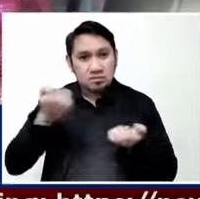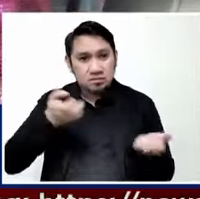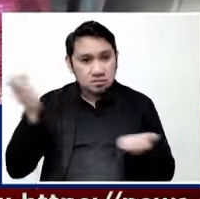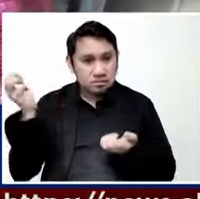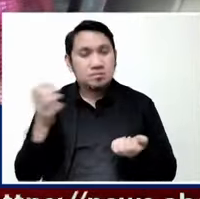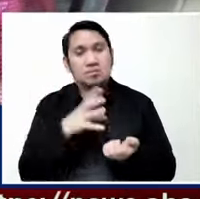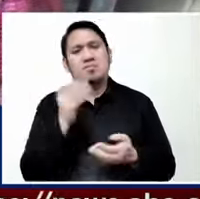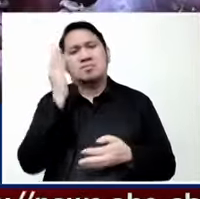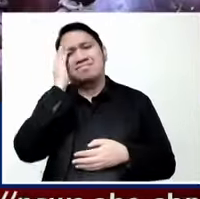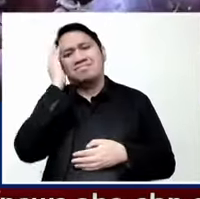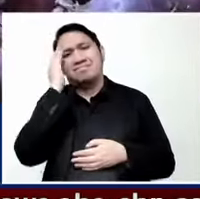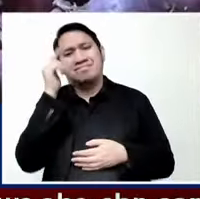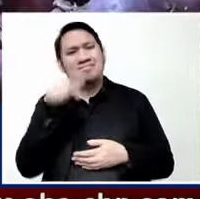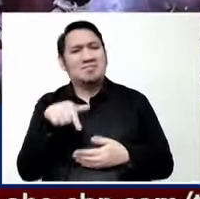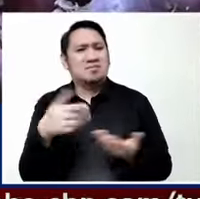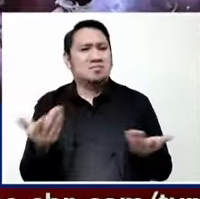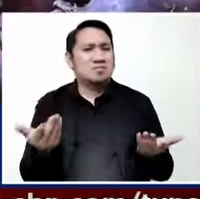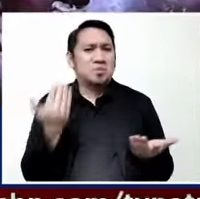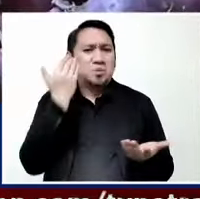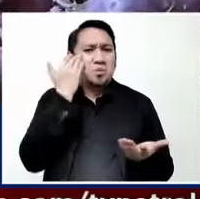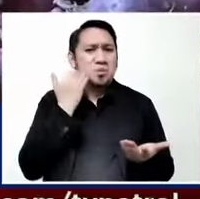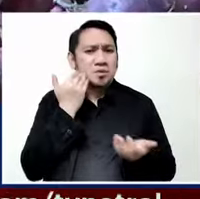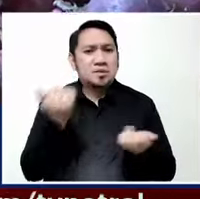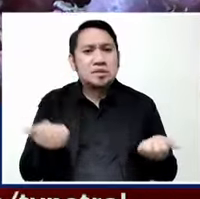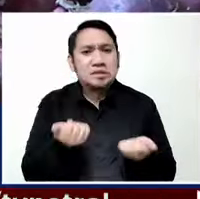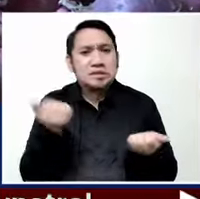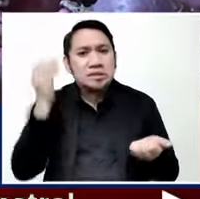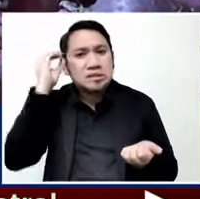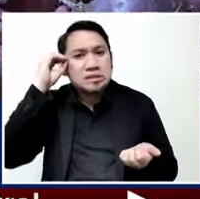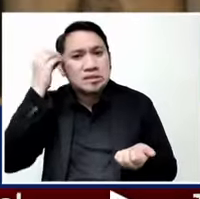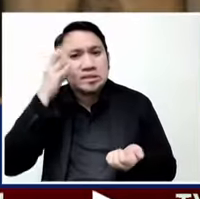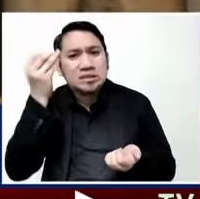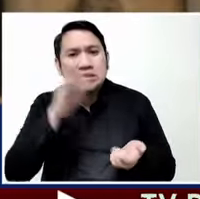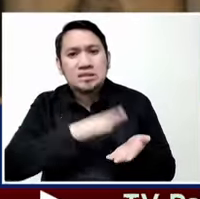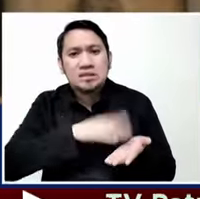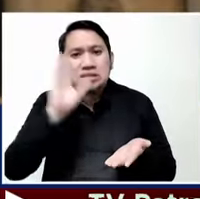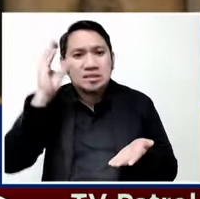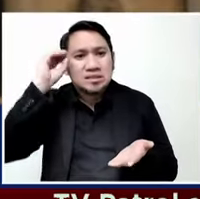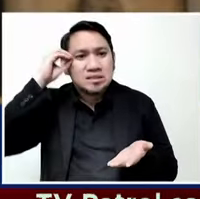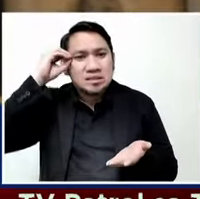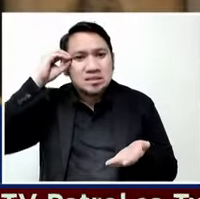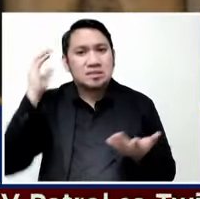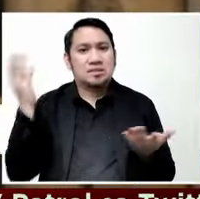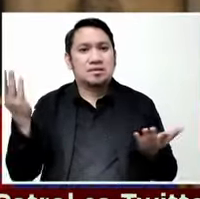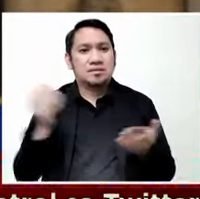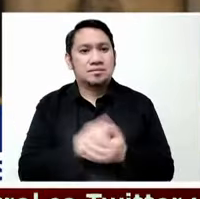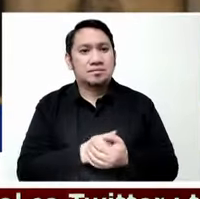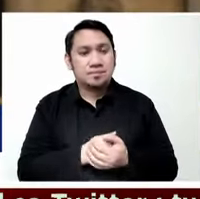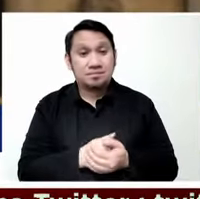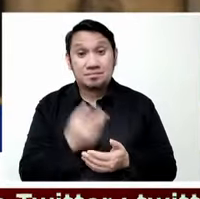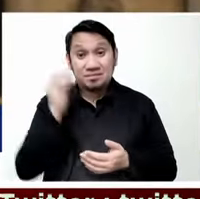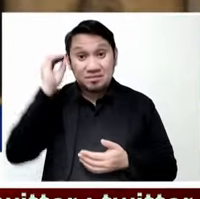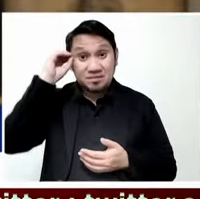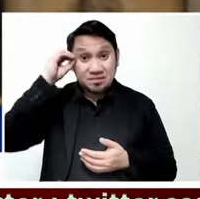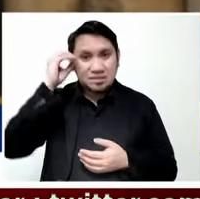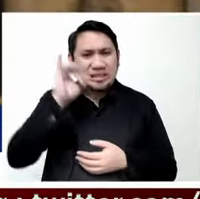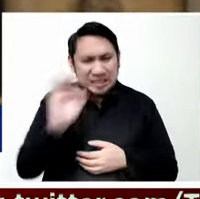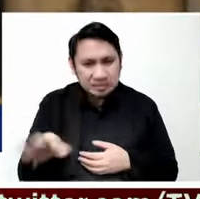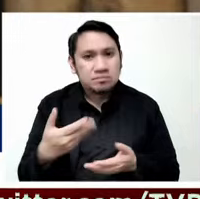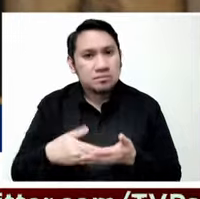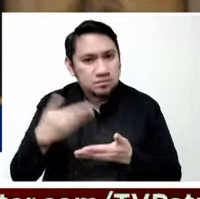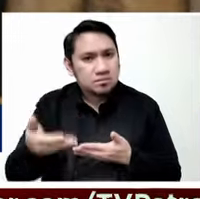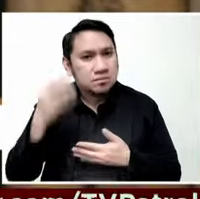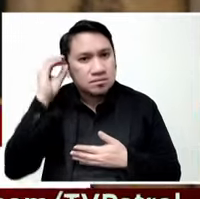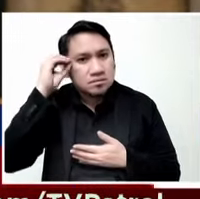ang pagbaba ng supply at pagtaas ng presyo ng sibuyas. Kung gagamitin po namin yung onion, bibilin po namin,